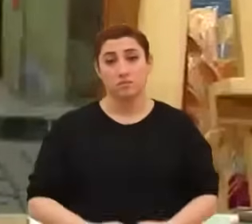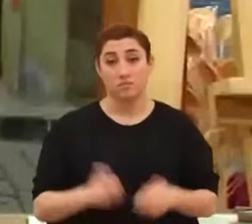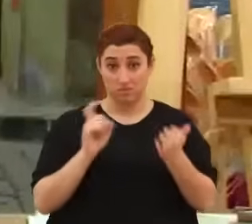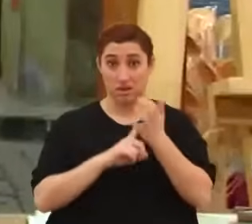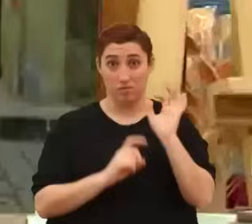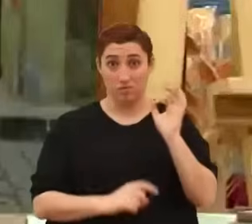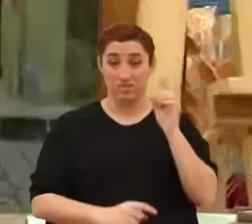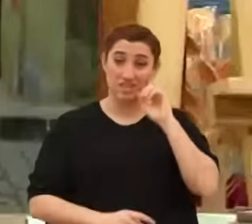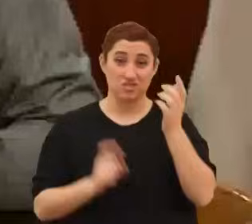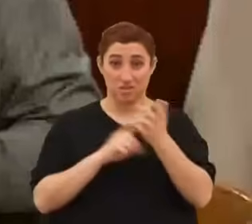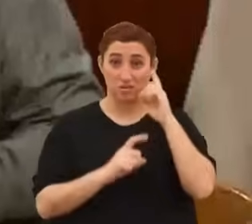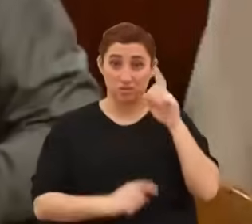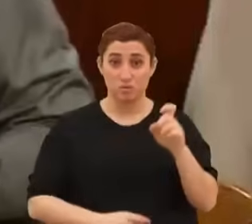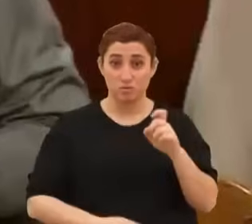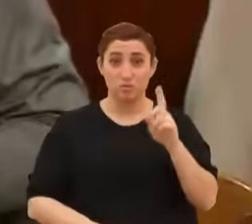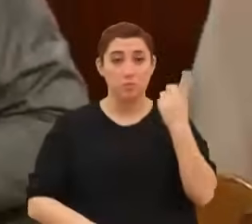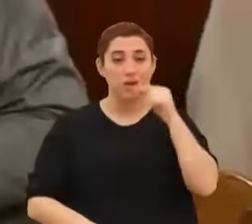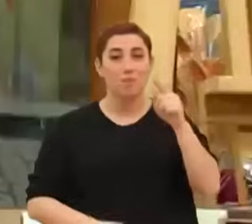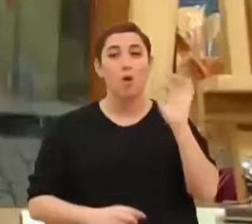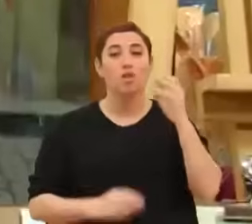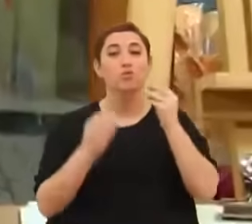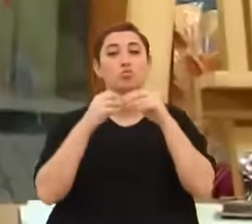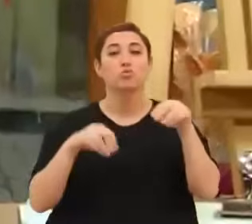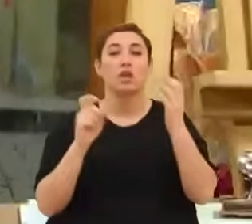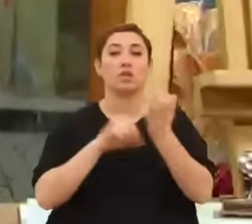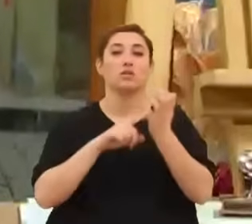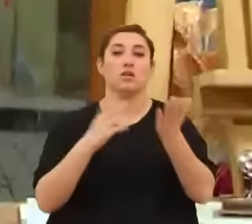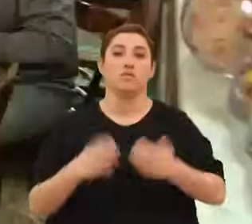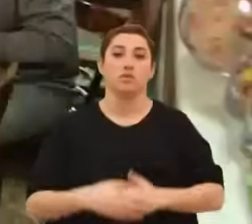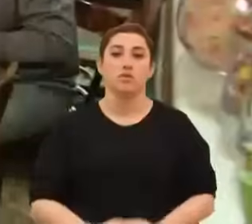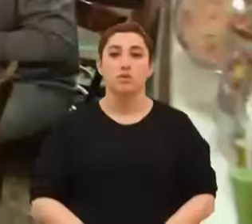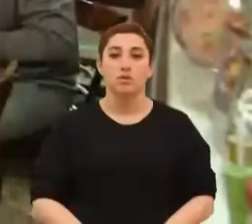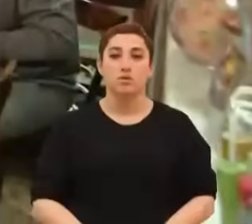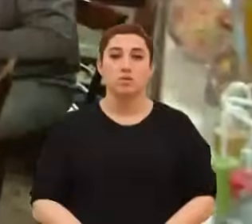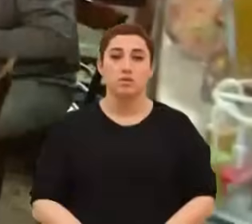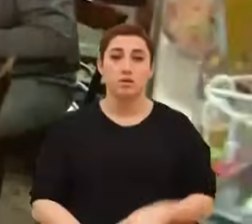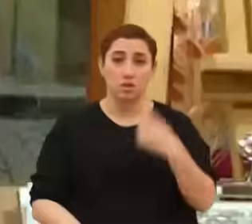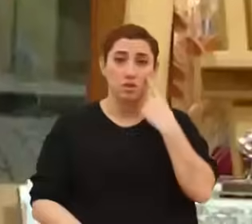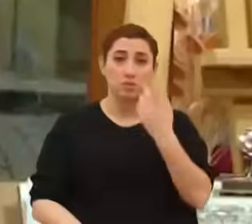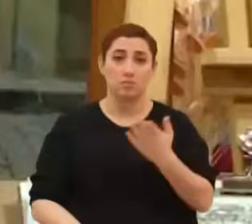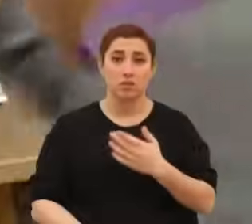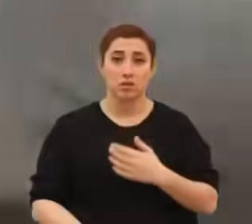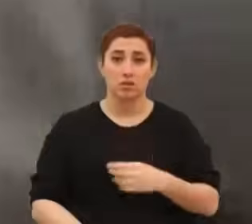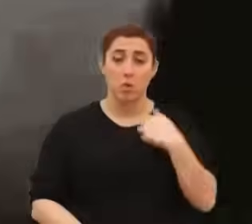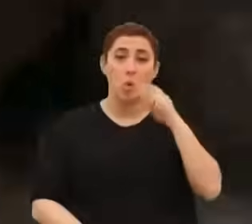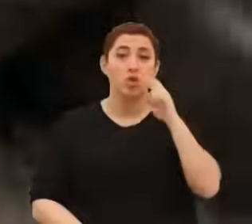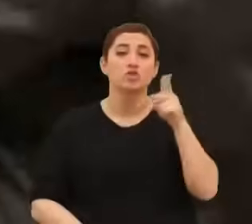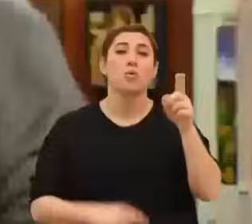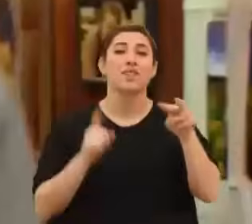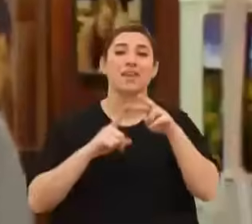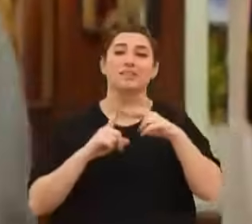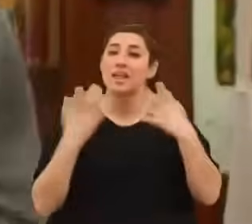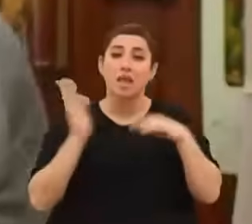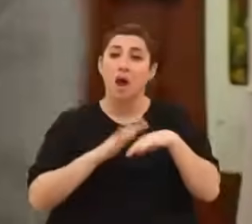Tavuk he? Sadece tavuk mu? Bir kere bu altın yumurtlayan tavuk. Hele bunun hali de ya. Öldüreceğim onu yazayım. Bak,